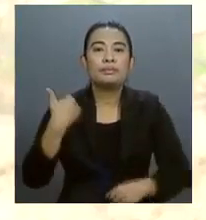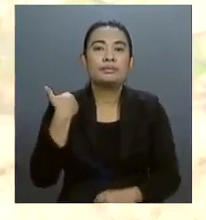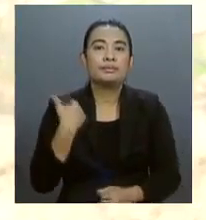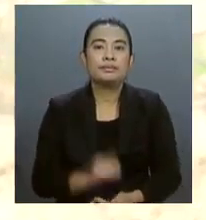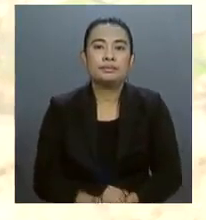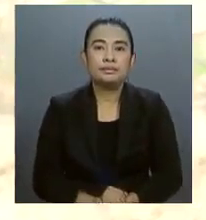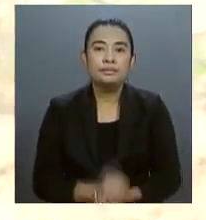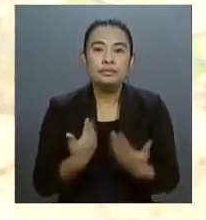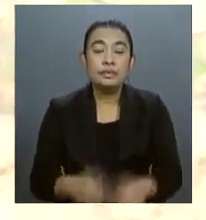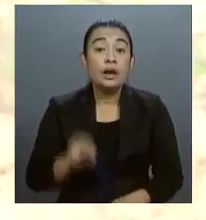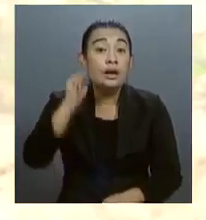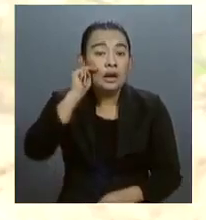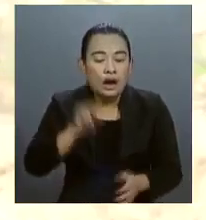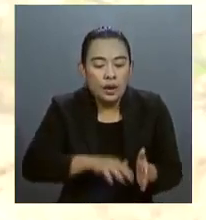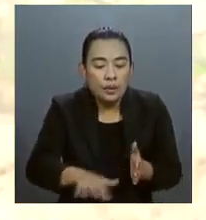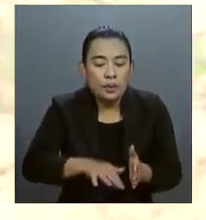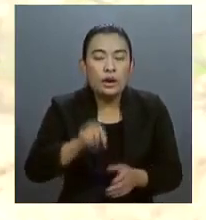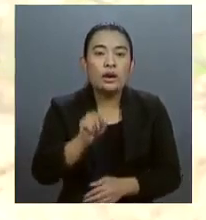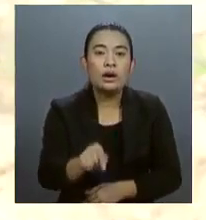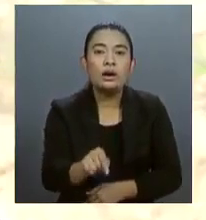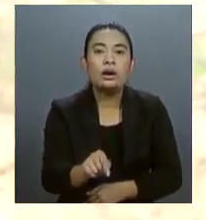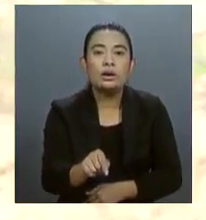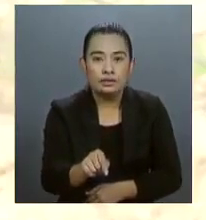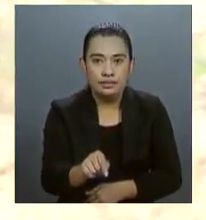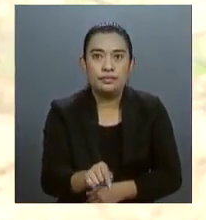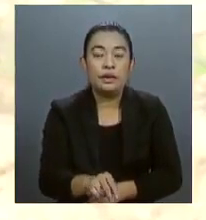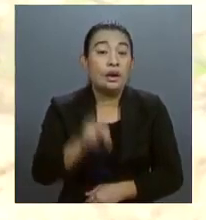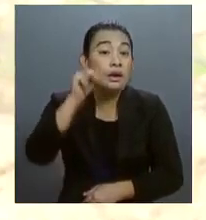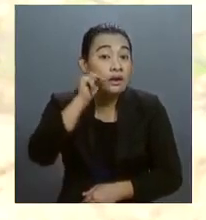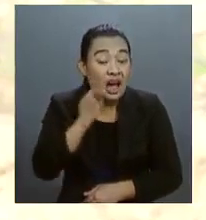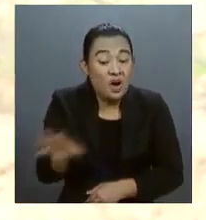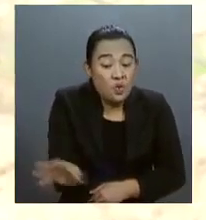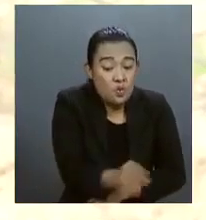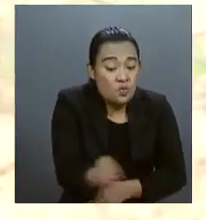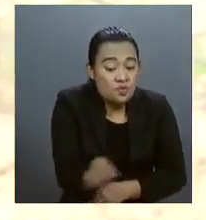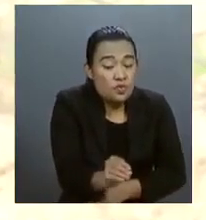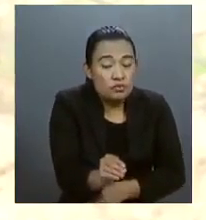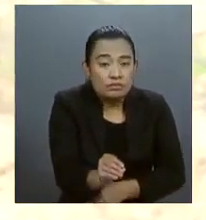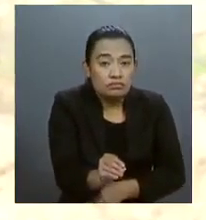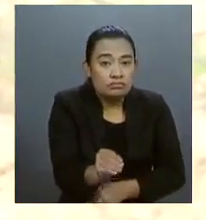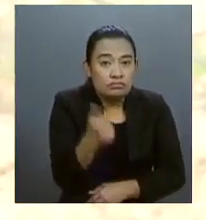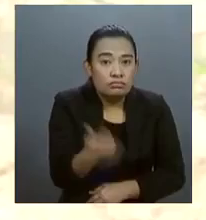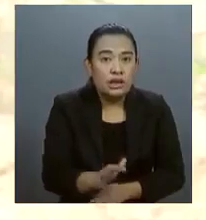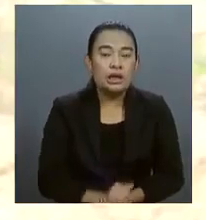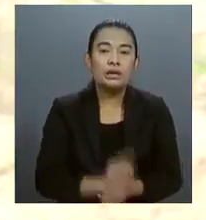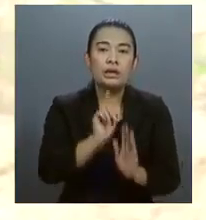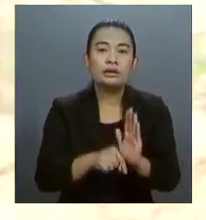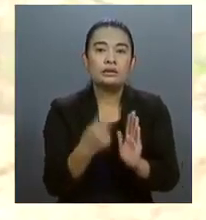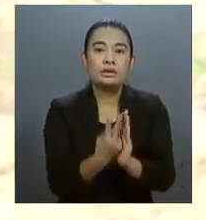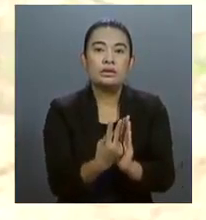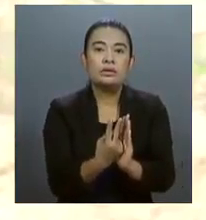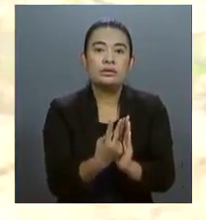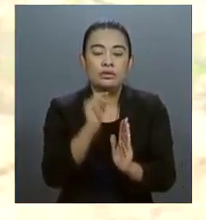อยน้ำมันซึมมาจะไม่ให้ผมสูดดูดน้ำตัวนี้คงเป็นไปไม่ได้ได้แค่2ชั่วโมงหรือ3ชั่วโมงพวกผม